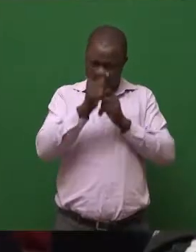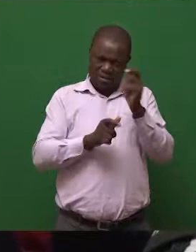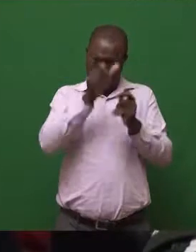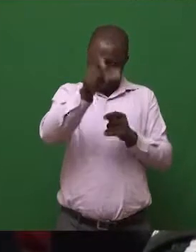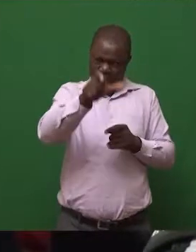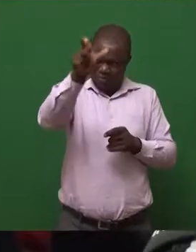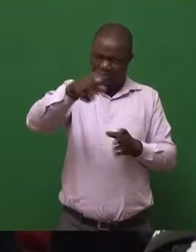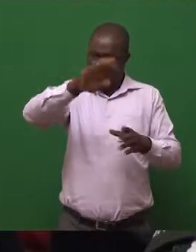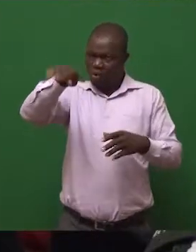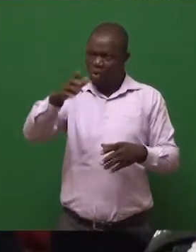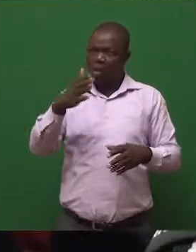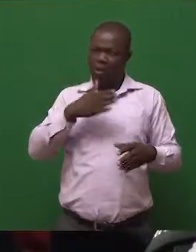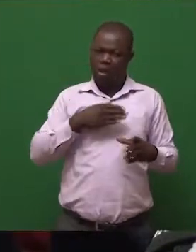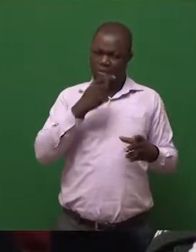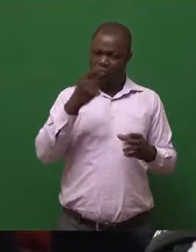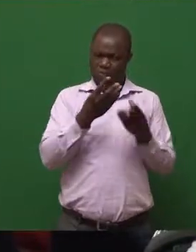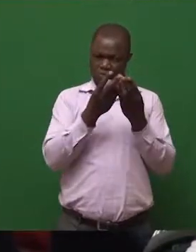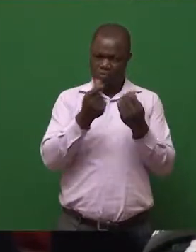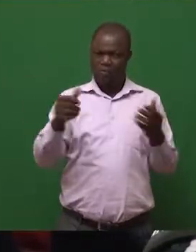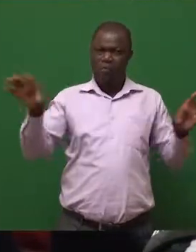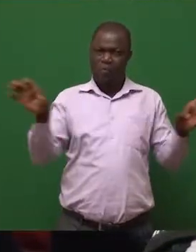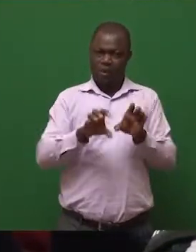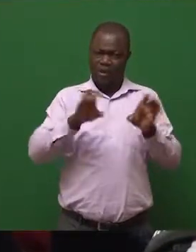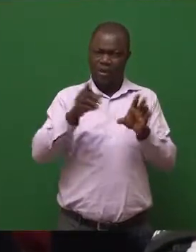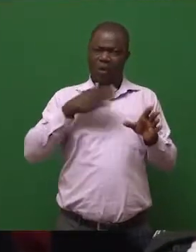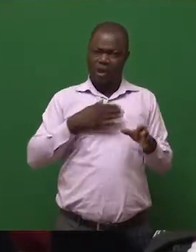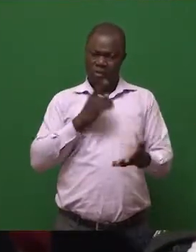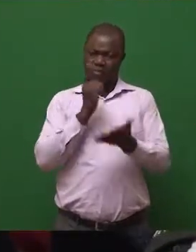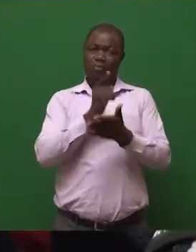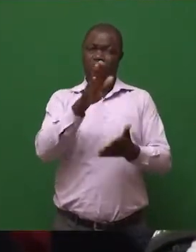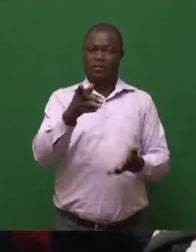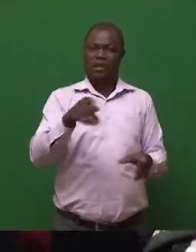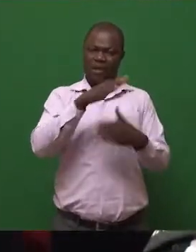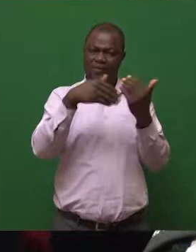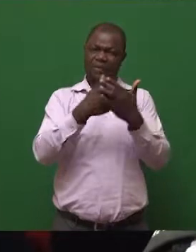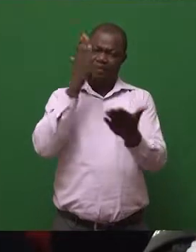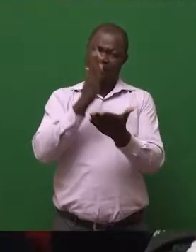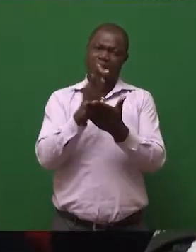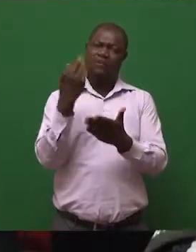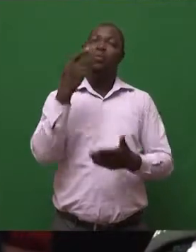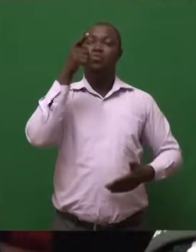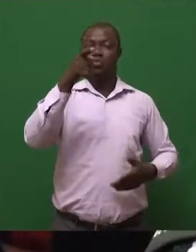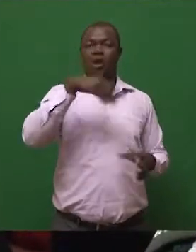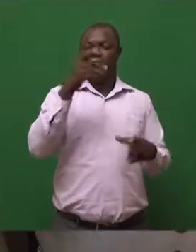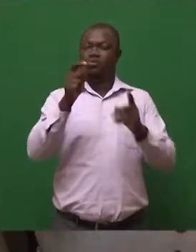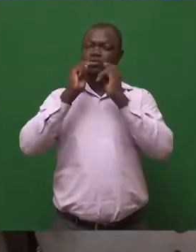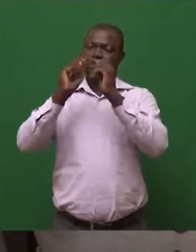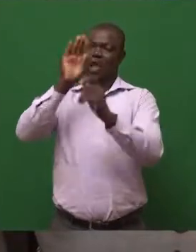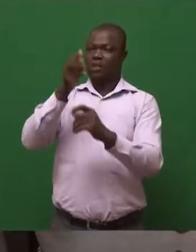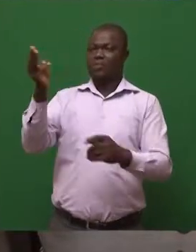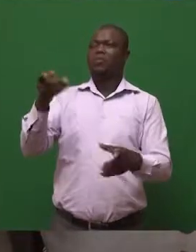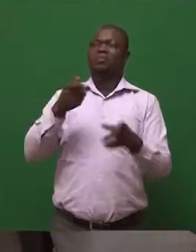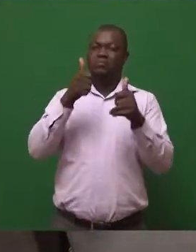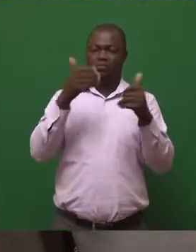nemumwe ngabate paanokwanisa basa guru raanotanga iye zvinhu zvinotangira pauri iwewo zvozi ndo kune mumwe